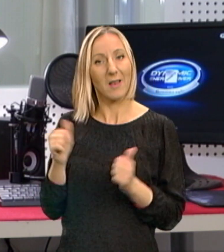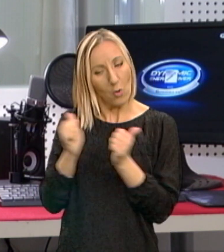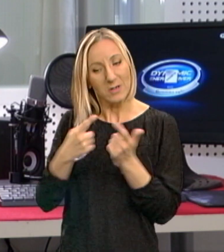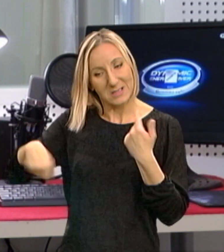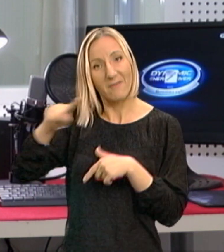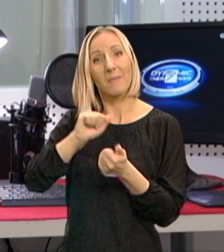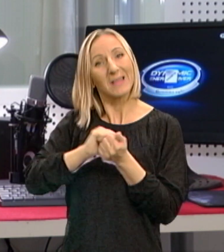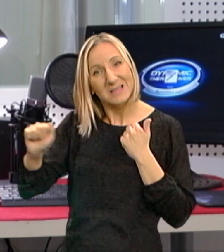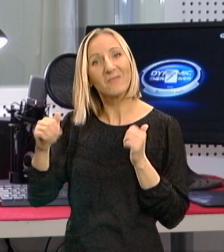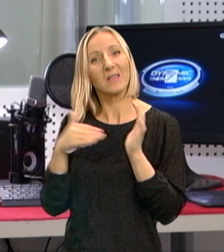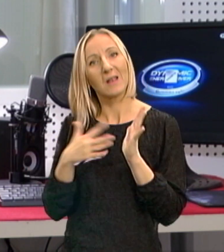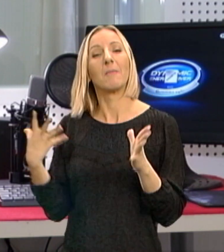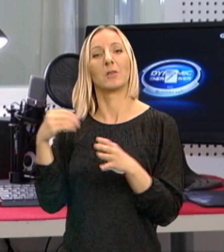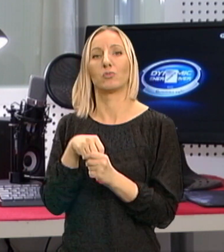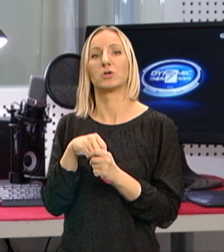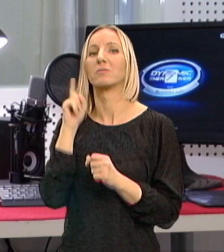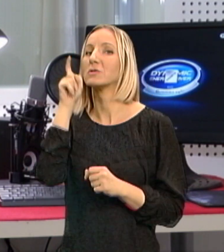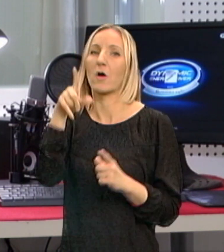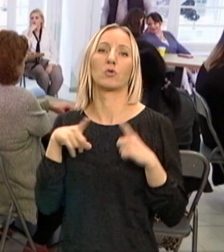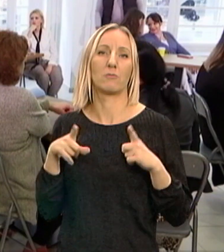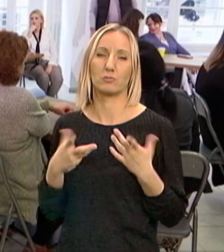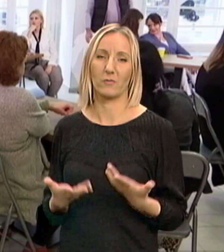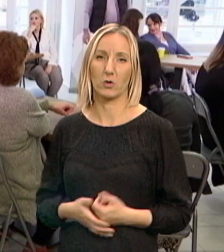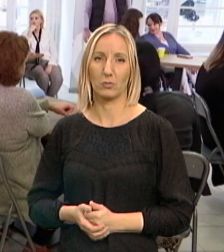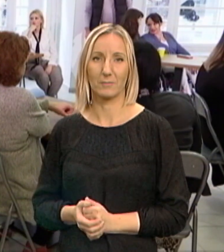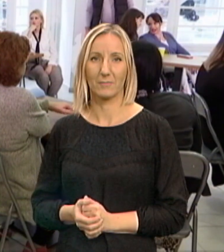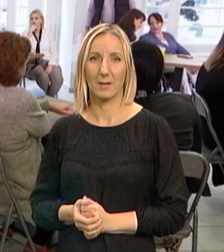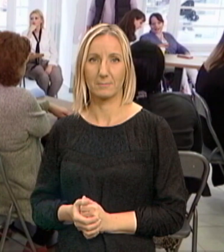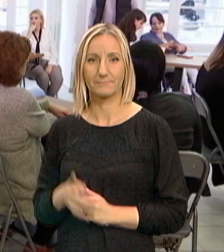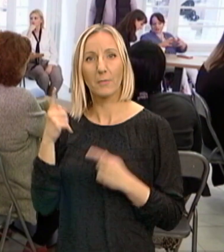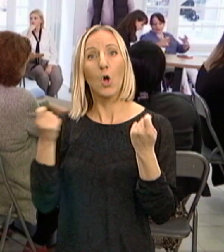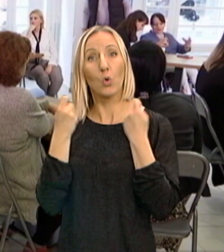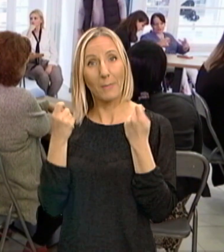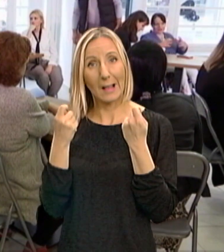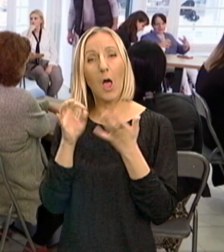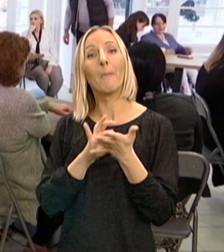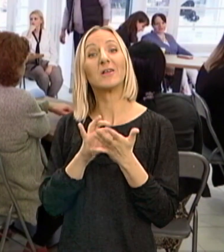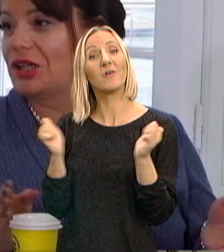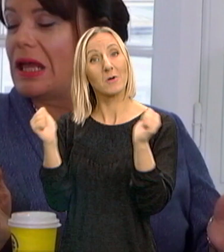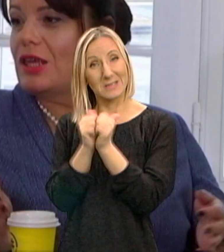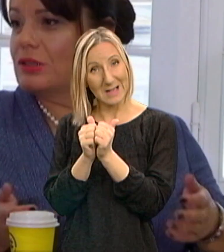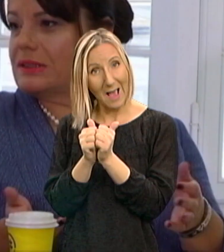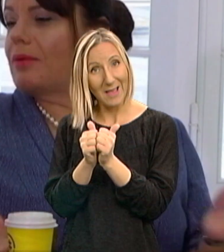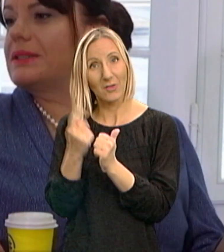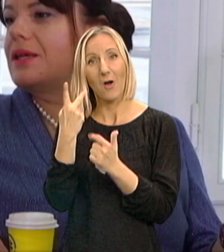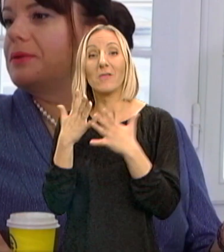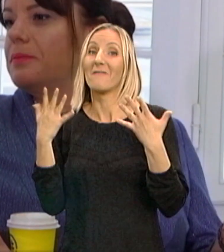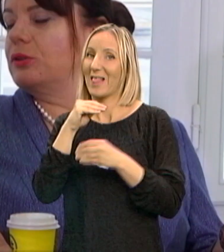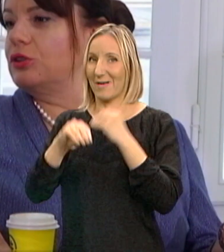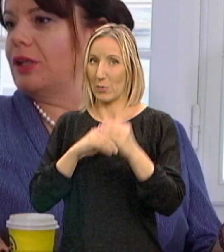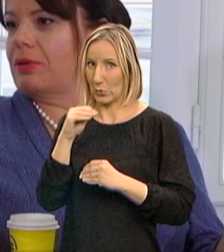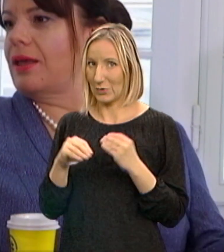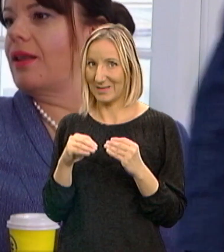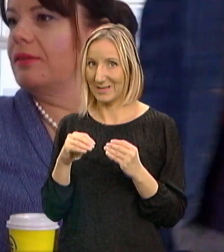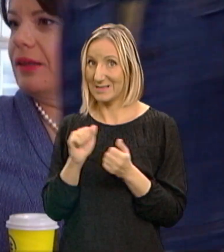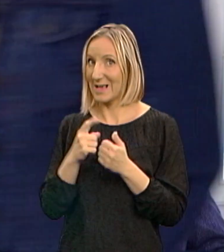da učestvujemo u svakodnevnom životu. Jubilej obeležavamo zajedno kao jedna velika porodica.